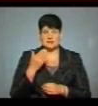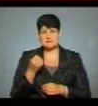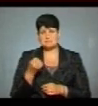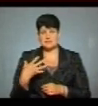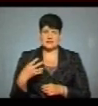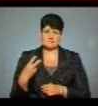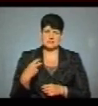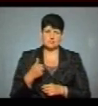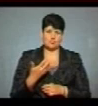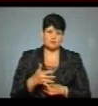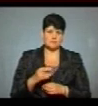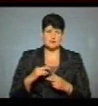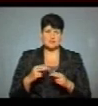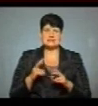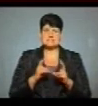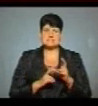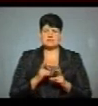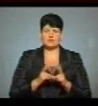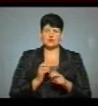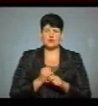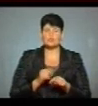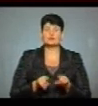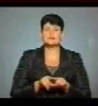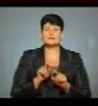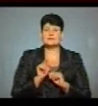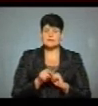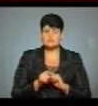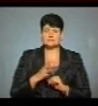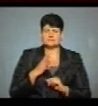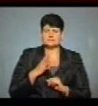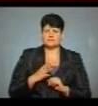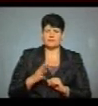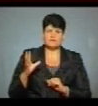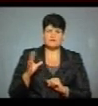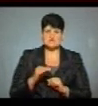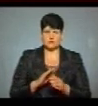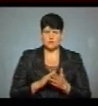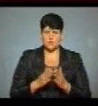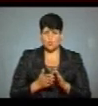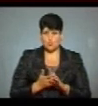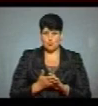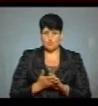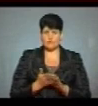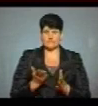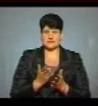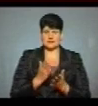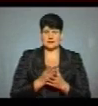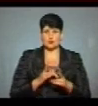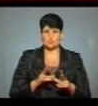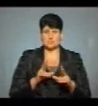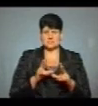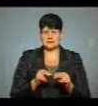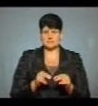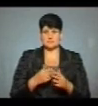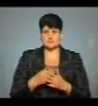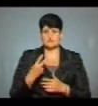років, які ще на заводі виготовляють в такому вигляді, що вони витримують всі ті умови, в яких існують. Гарантія дається на них